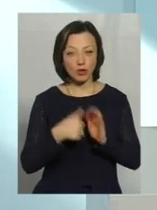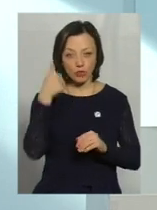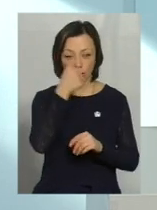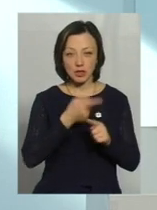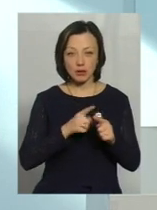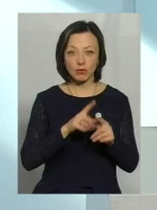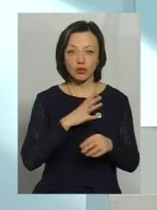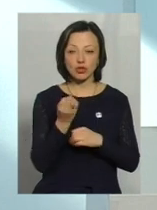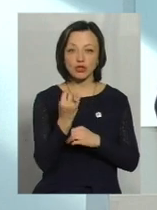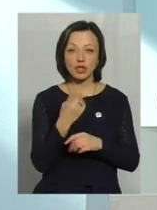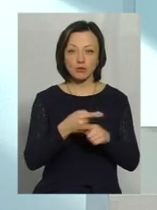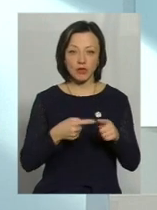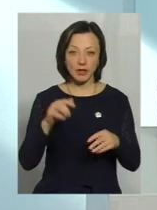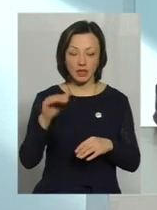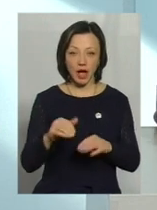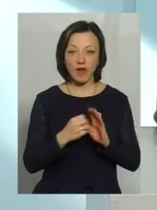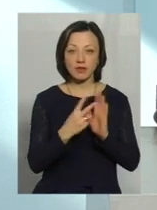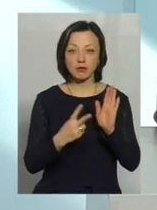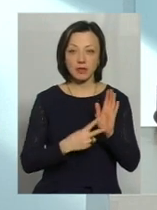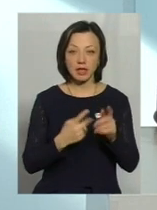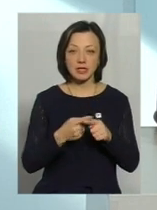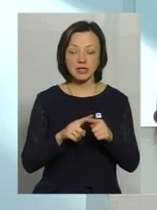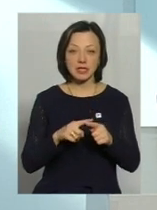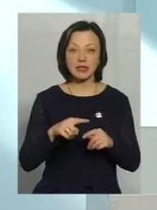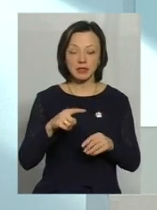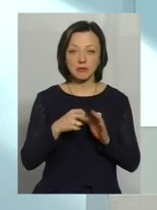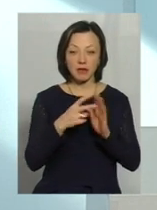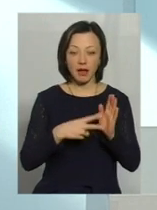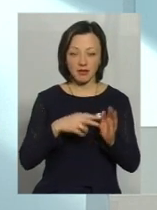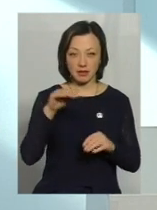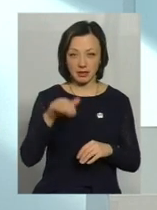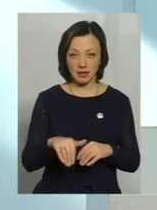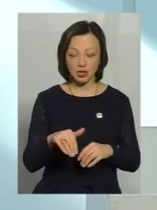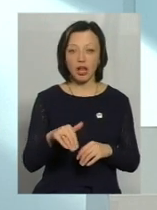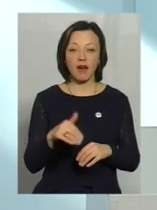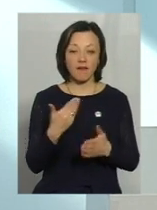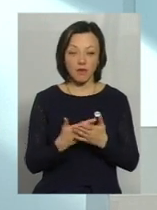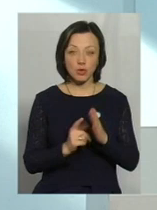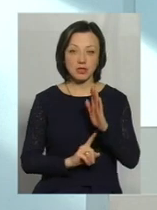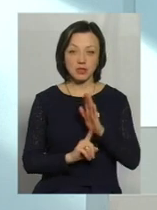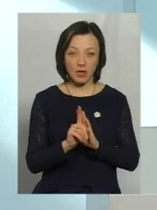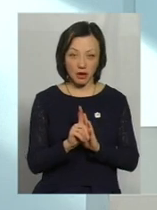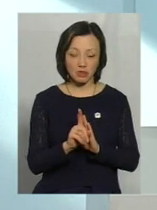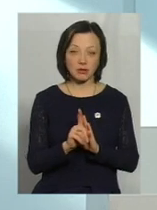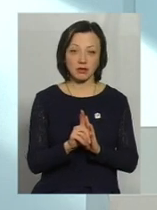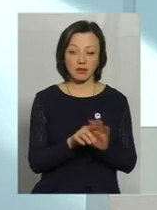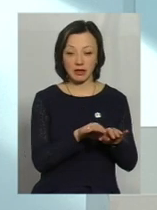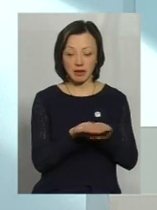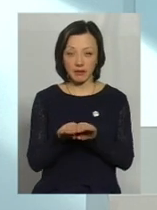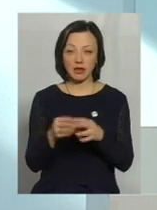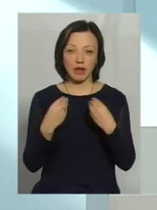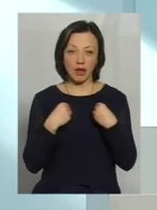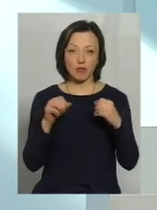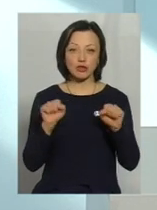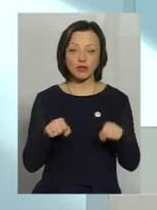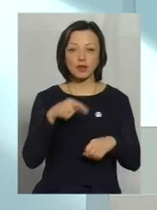було 14,5, а в 17-му це вже 17 тисяч. І от є той стартовий майданчик, який дає нам